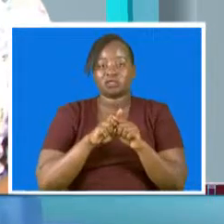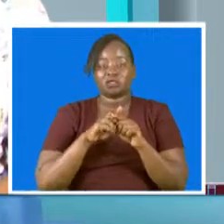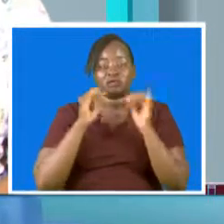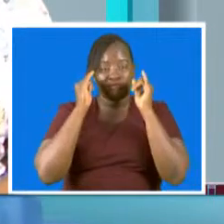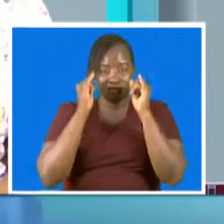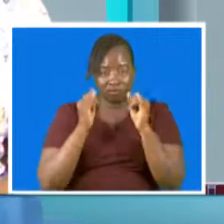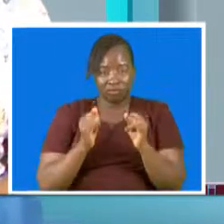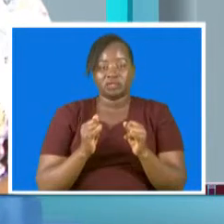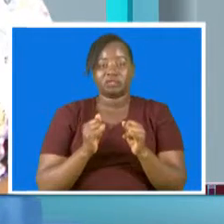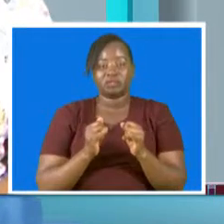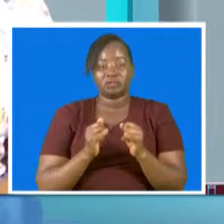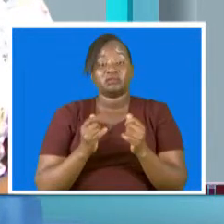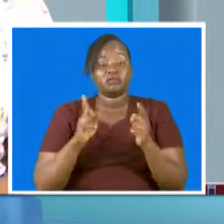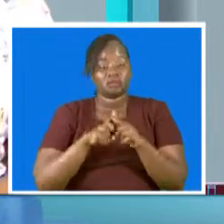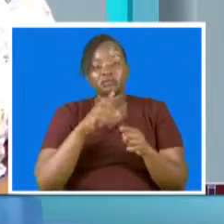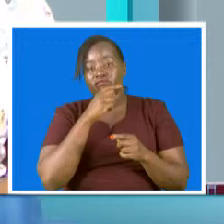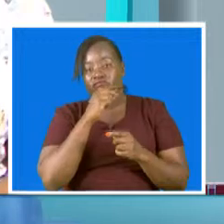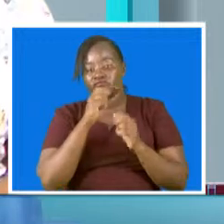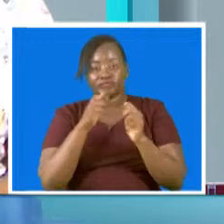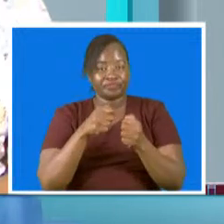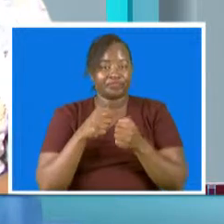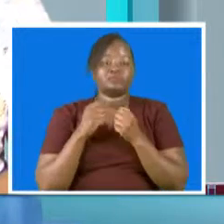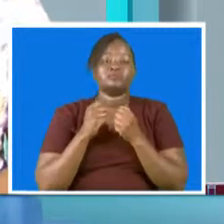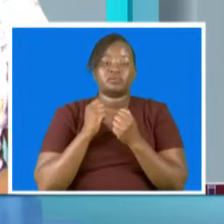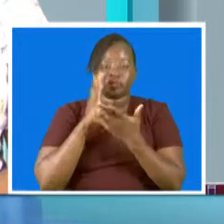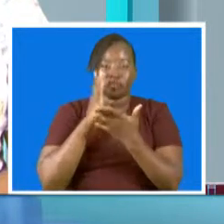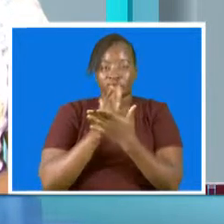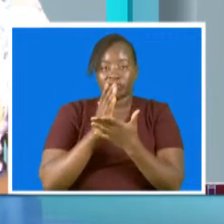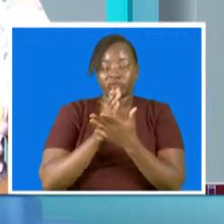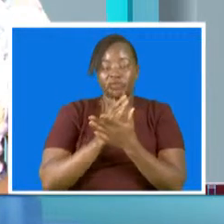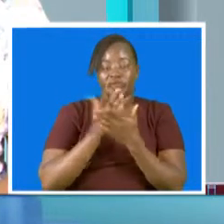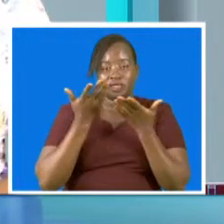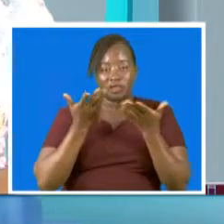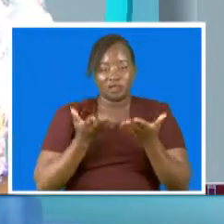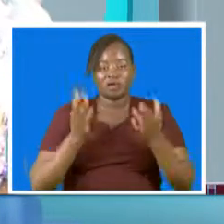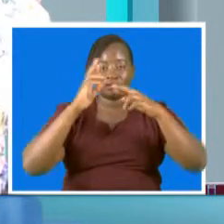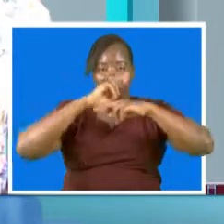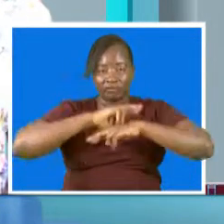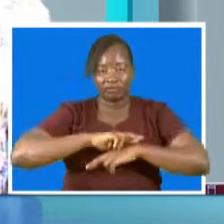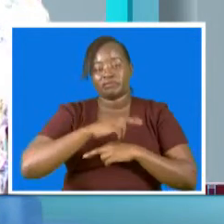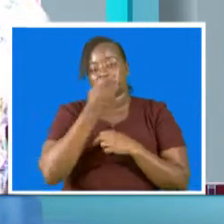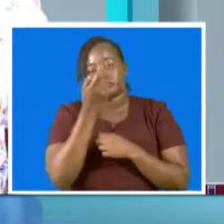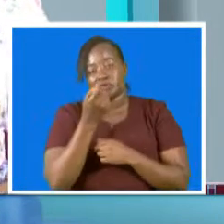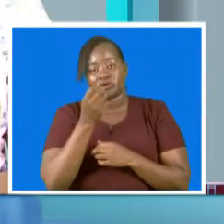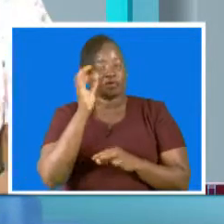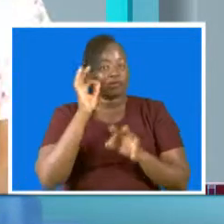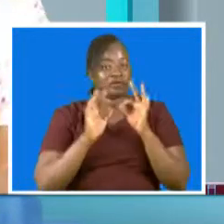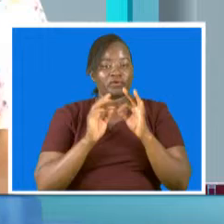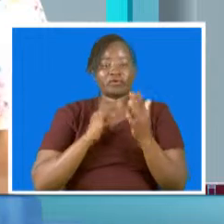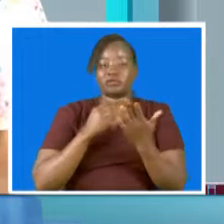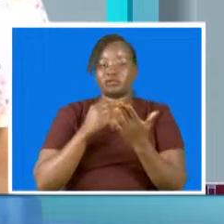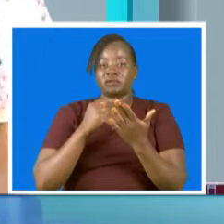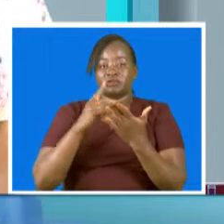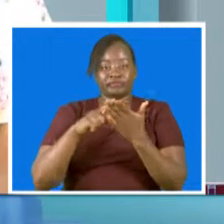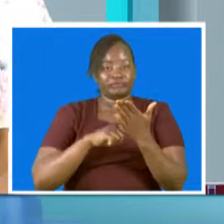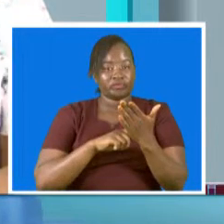niguo niguo na ona ciana cianake no cinyitagwo kia hinya toto iritu niguo kwa ihinda riri mwiroreri tukwamba gwikiria oro hanini ungenda gukorwo keraniria hamwe